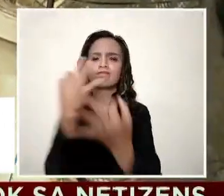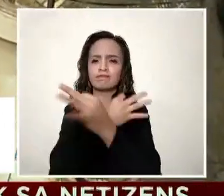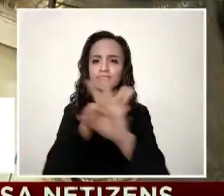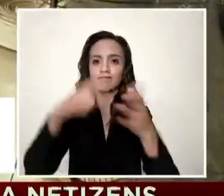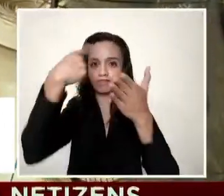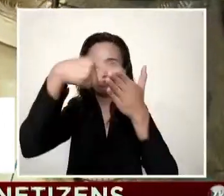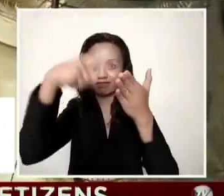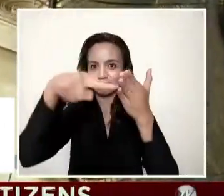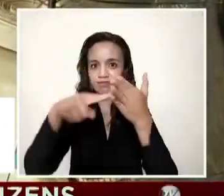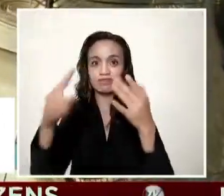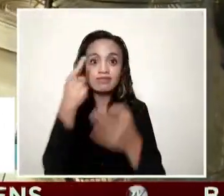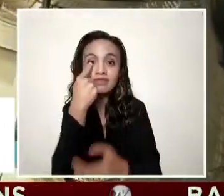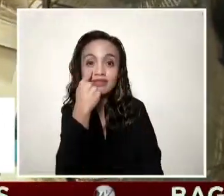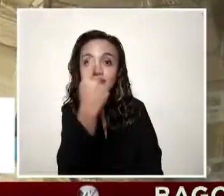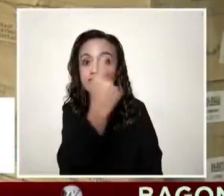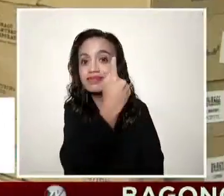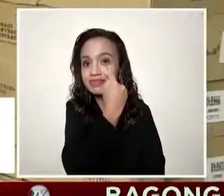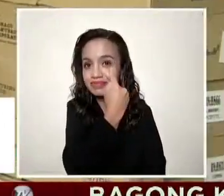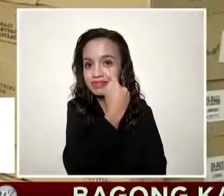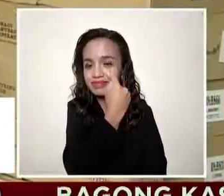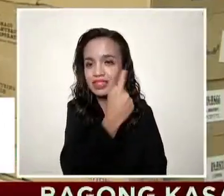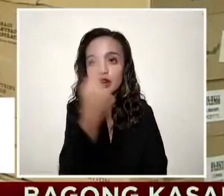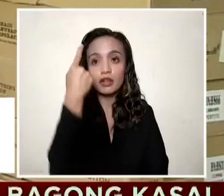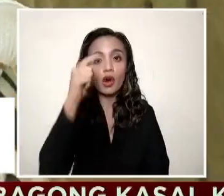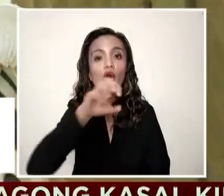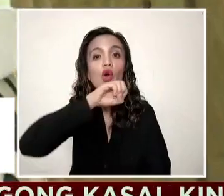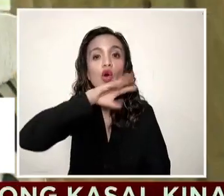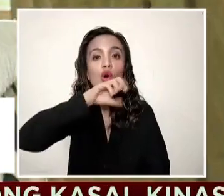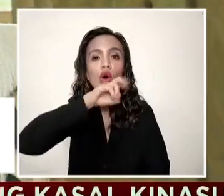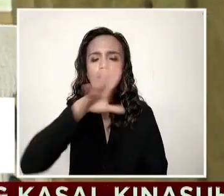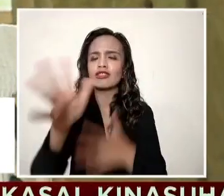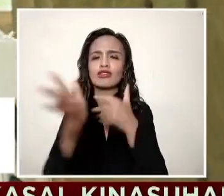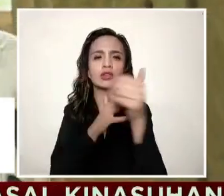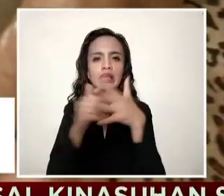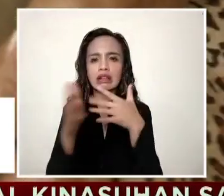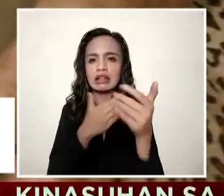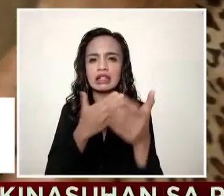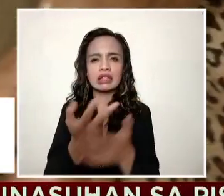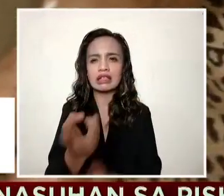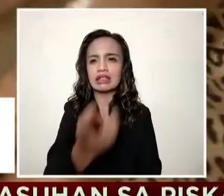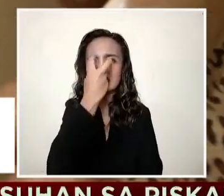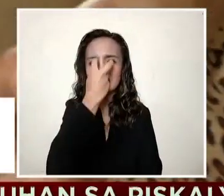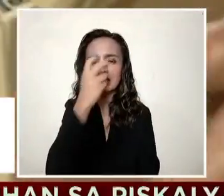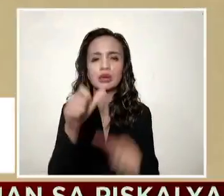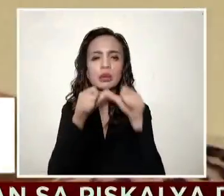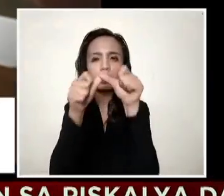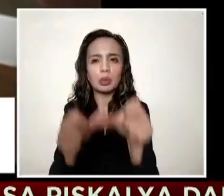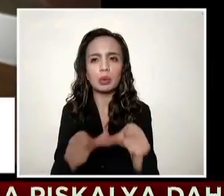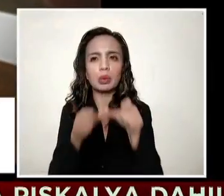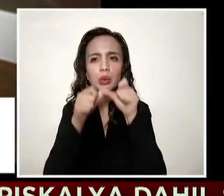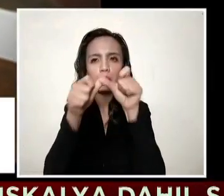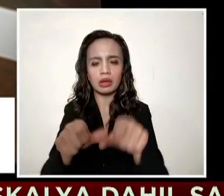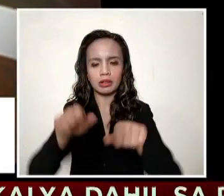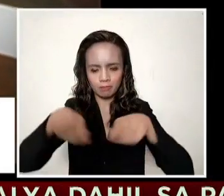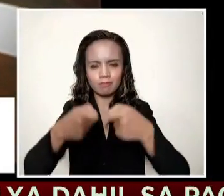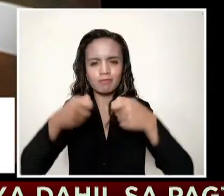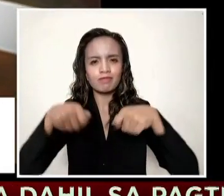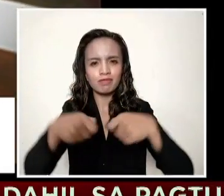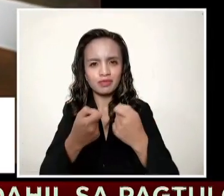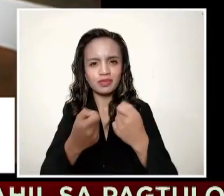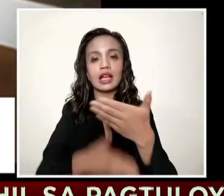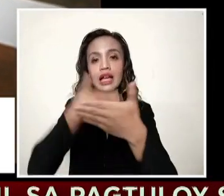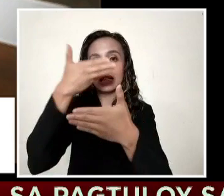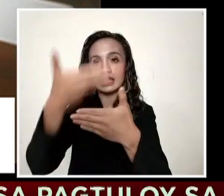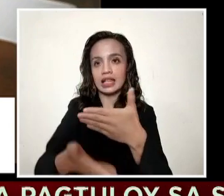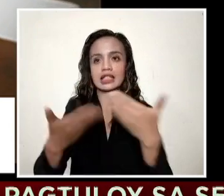regalo ng Your Daily Dose kay Lola Pendang na sa kabila ng pagkabulag ay tuloy sa paggaganchilyo. Naghatid din ng beads